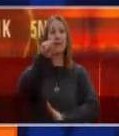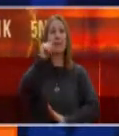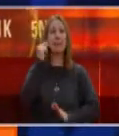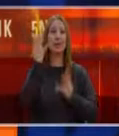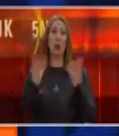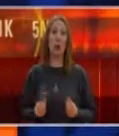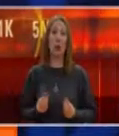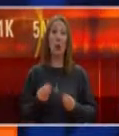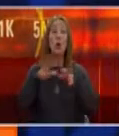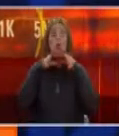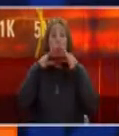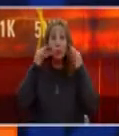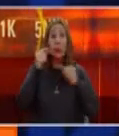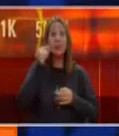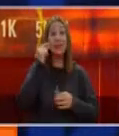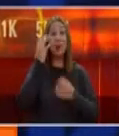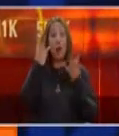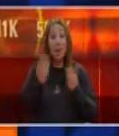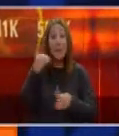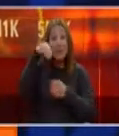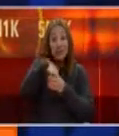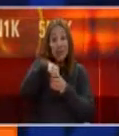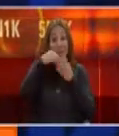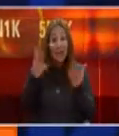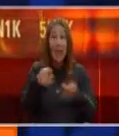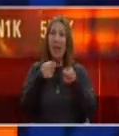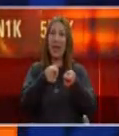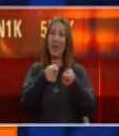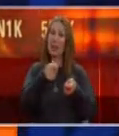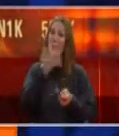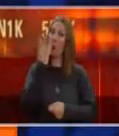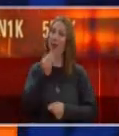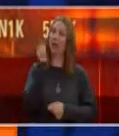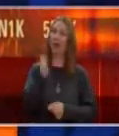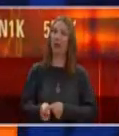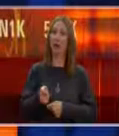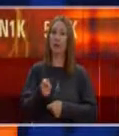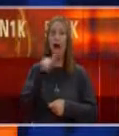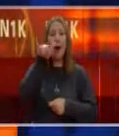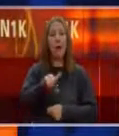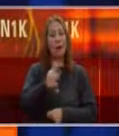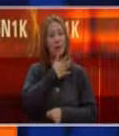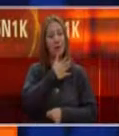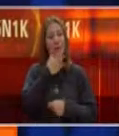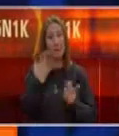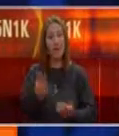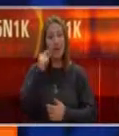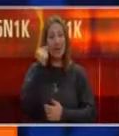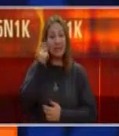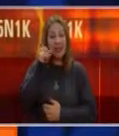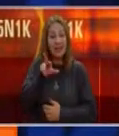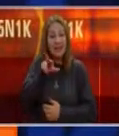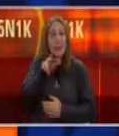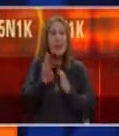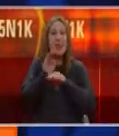oluyor. Mutlu insan olabilmek için de eğitimli olmak, evet, haklarını bilmek, insanca